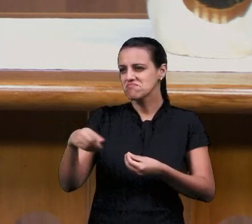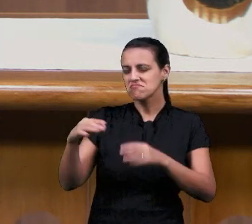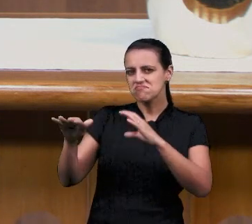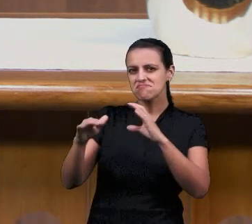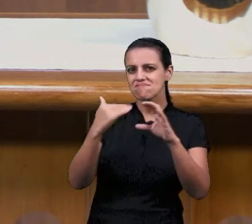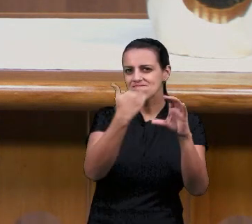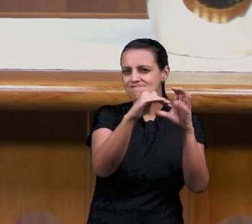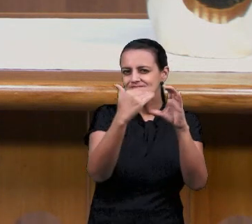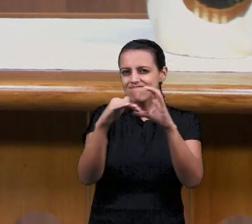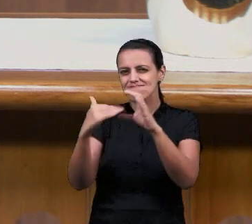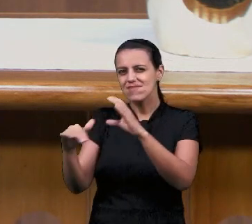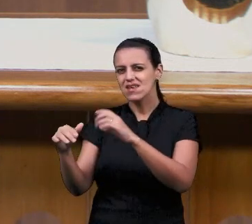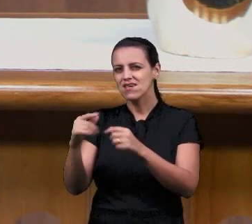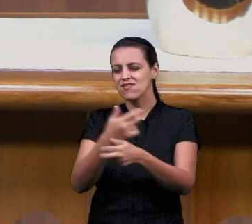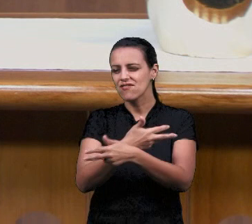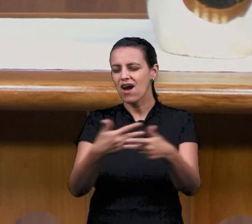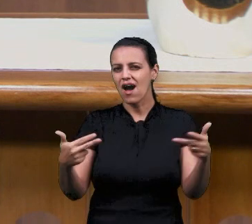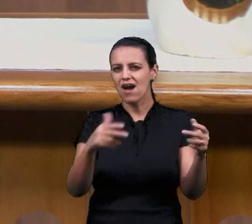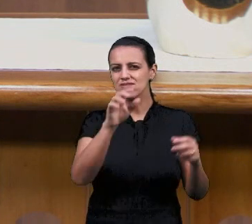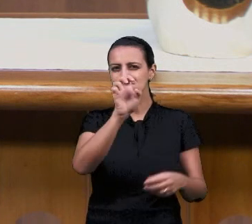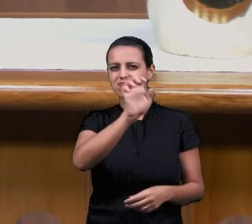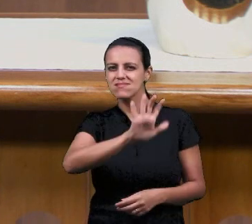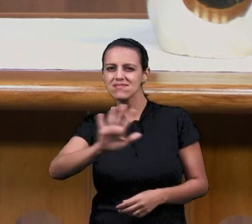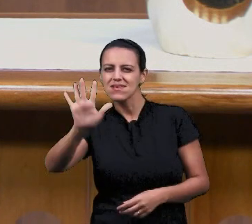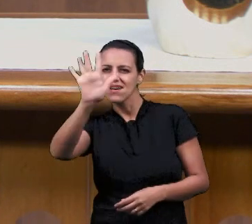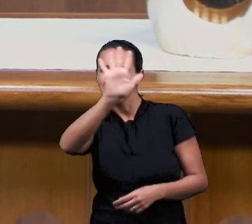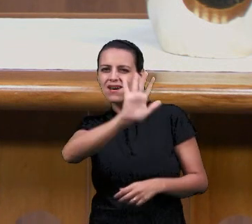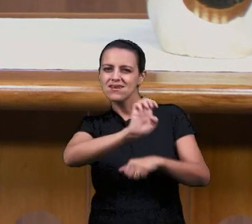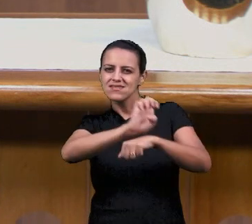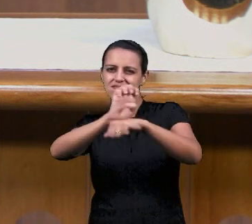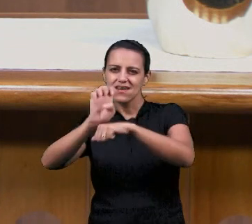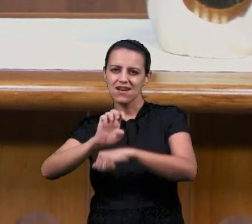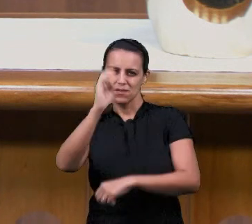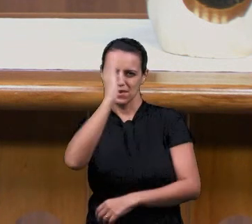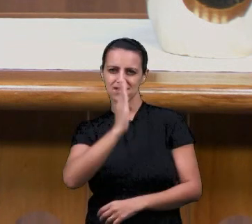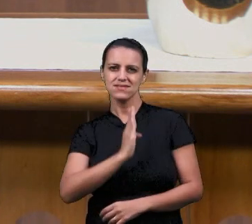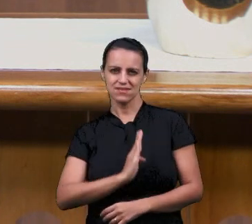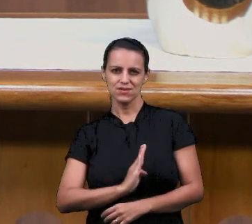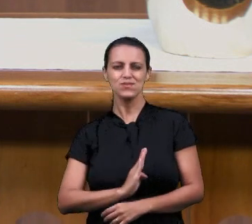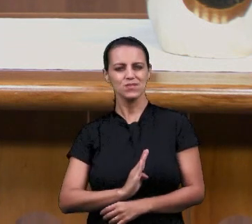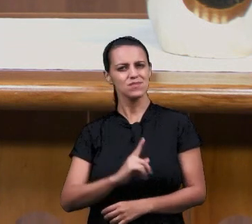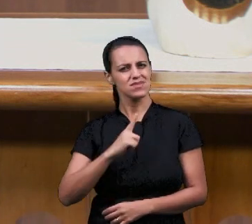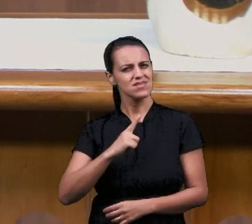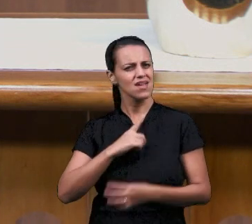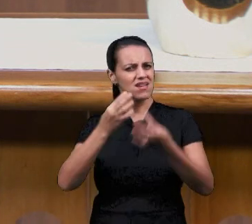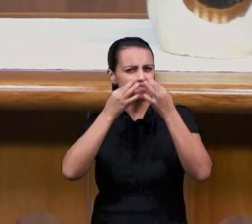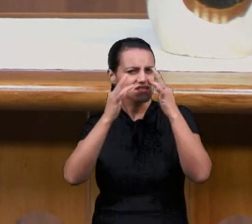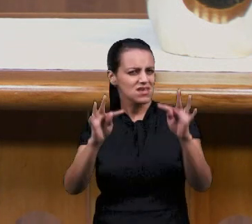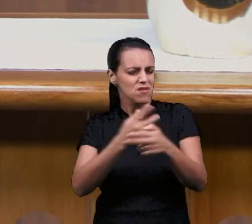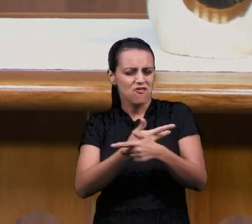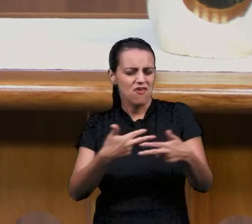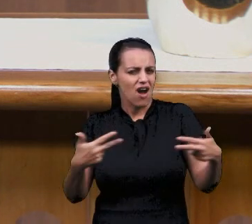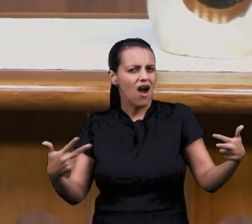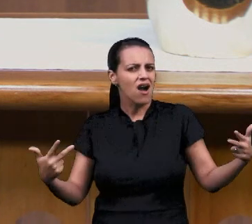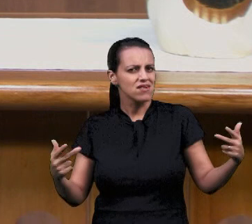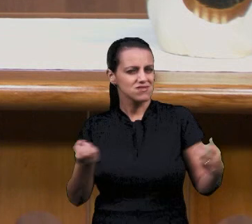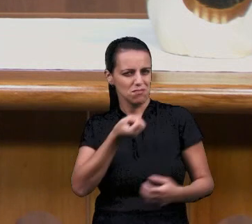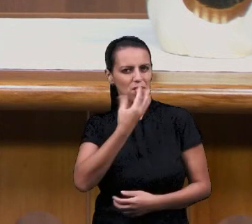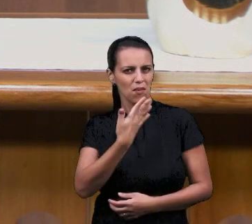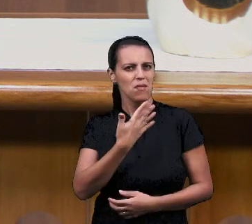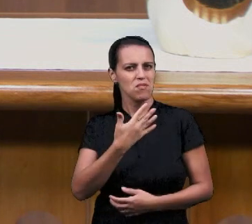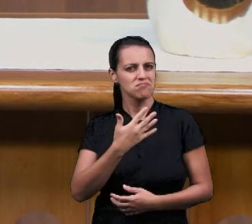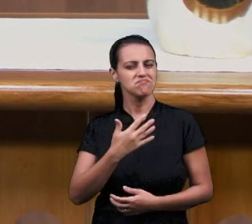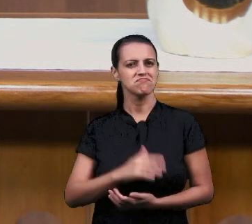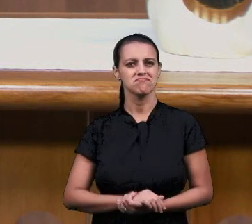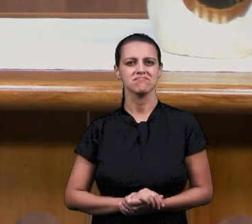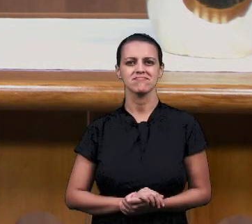diverses régions du Brésil. C'est une programmation de beaucoup d'instructions, de témoignages très édifiants pour nous. Et